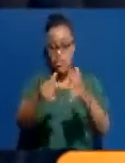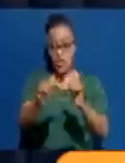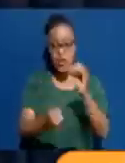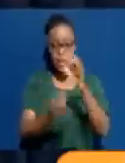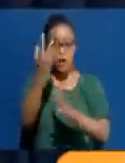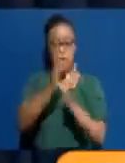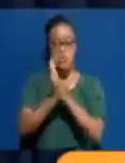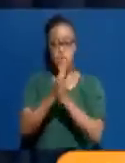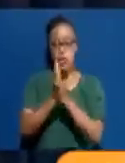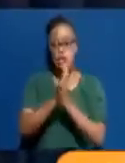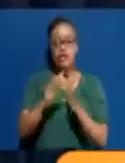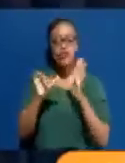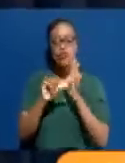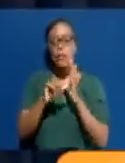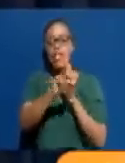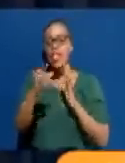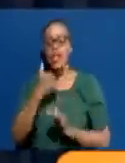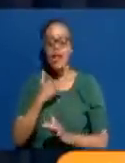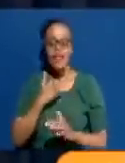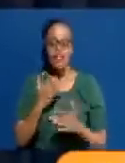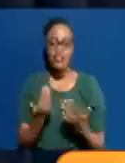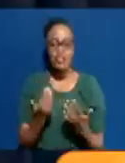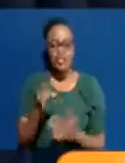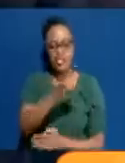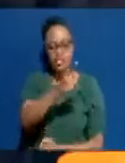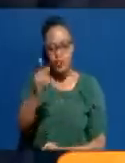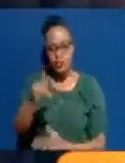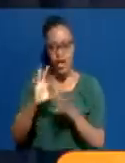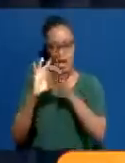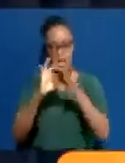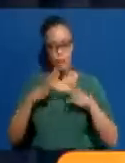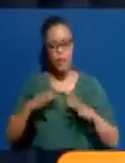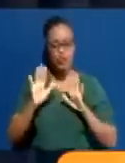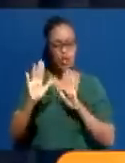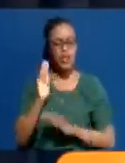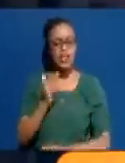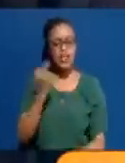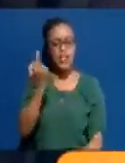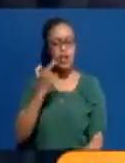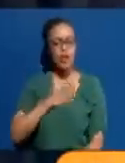create a narrative that he is a problem. Nyinyi watu ya Azimio mwachane na sisi.